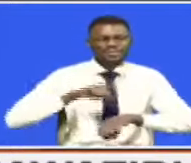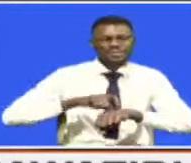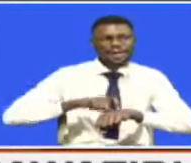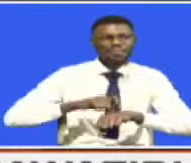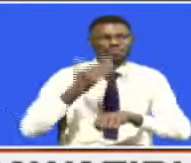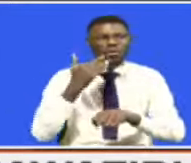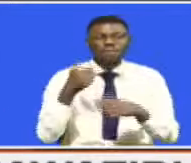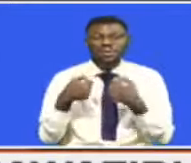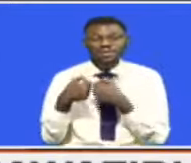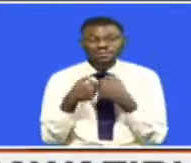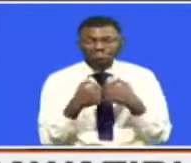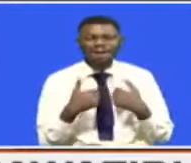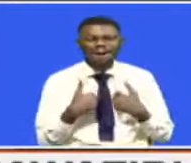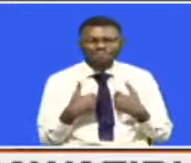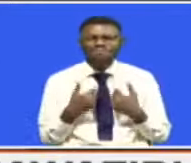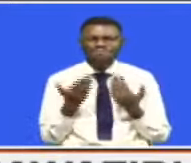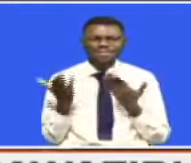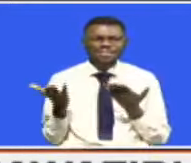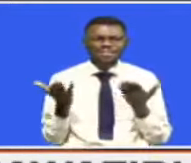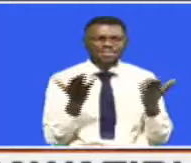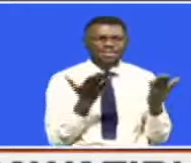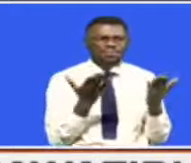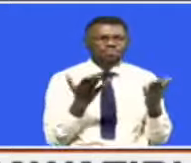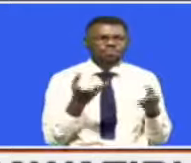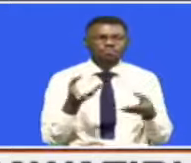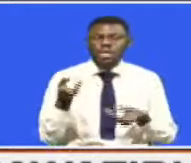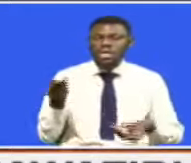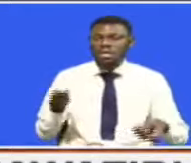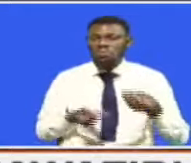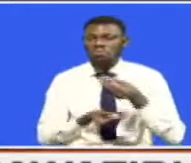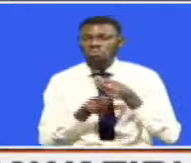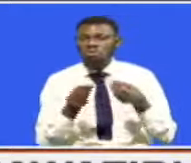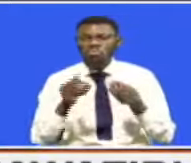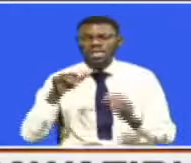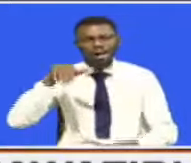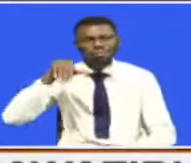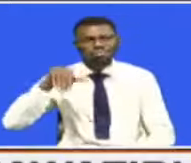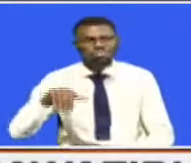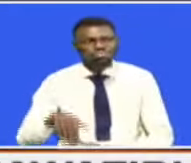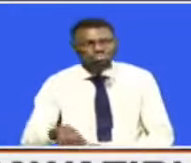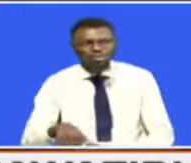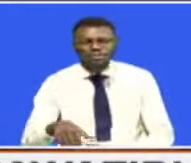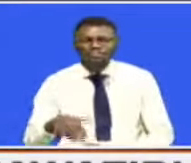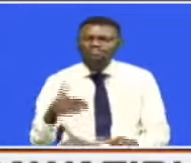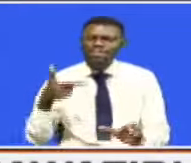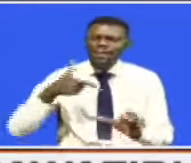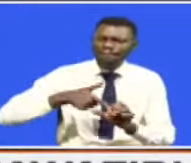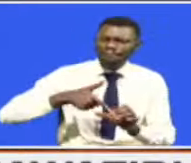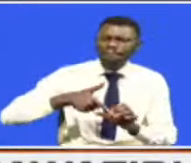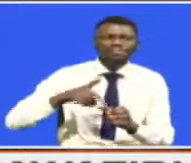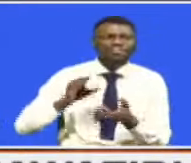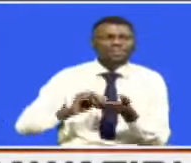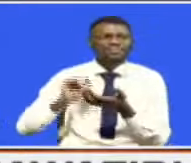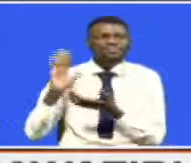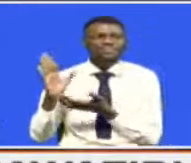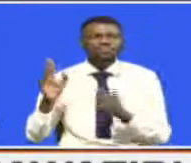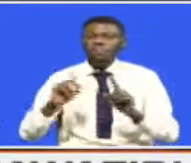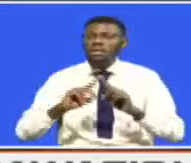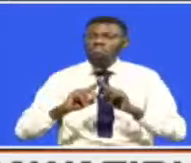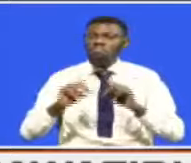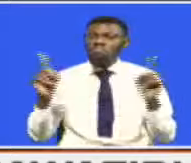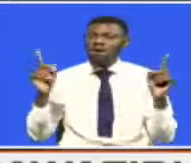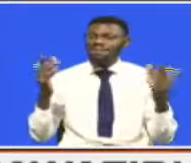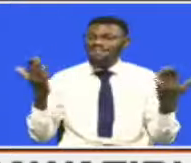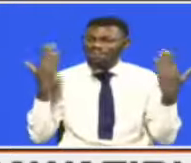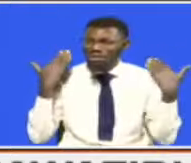ipo. Uchumi iko mbaya, mafuta imeongezeka, lakini hiyo si kitu ambayo itakaa